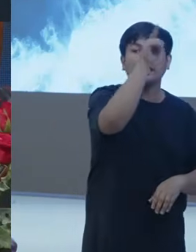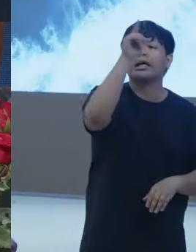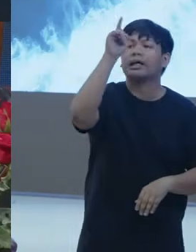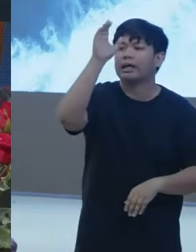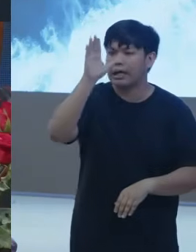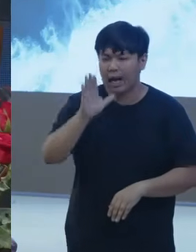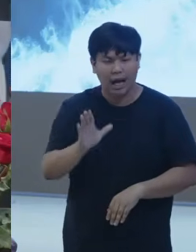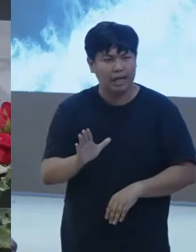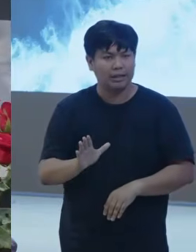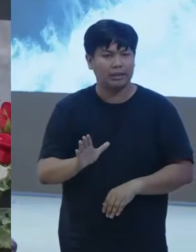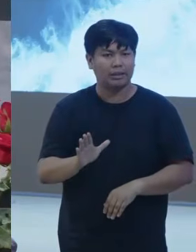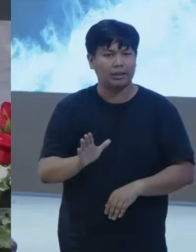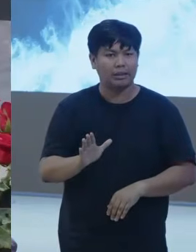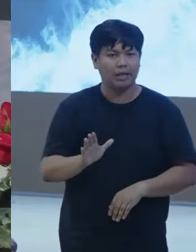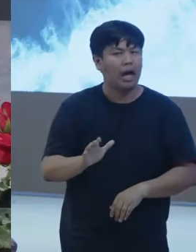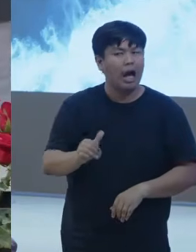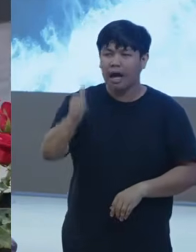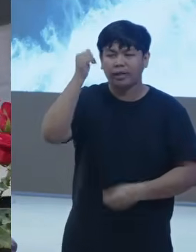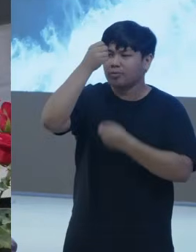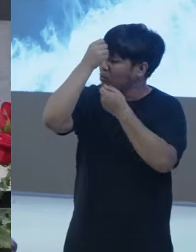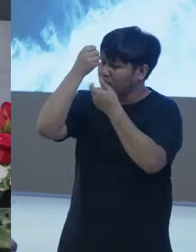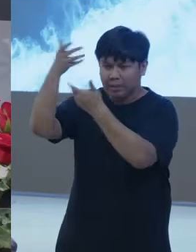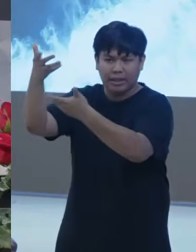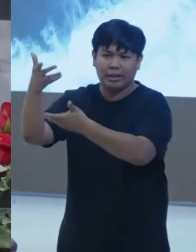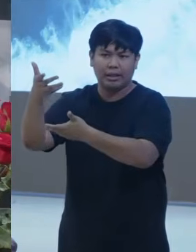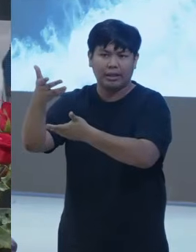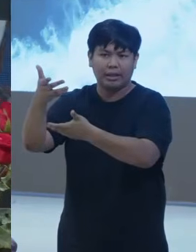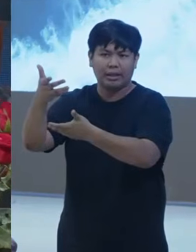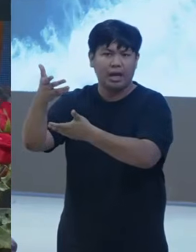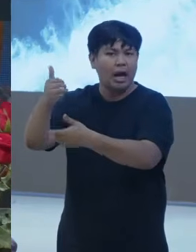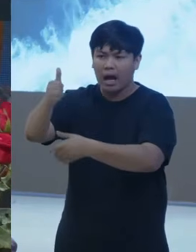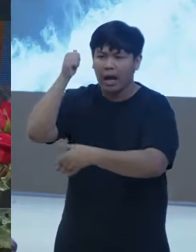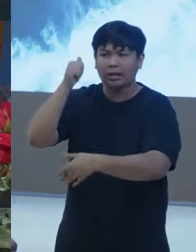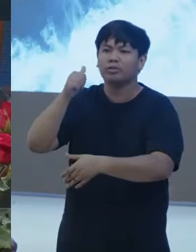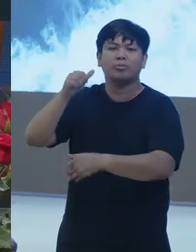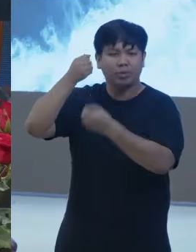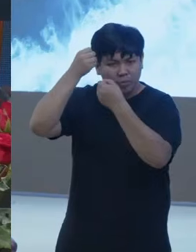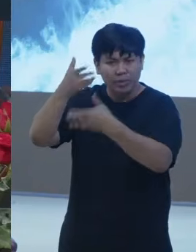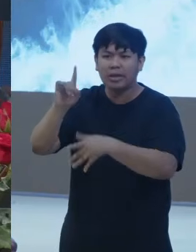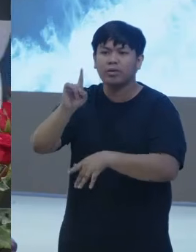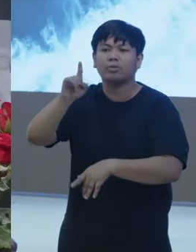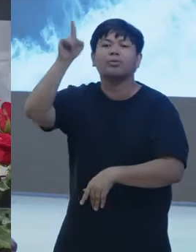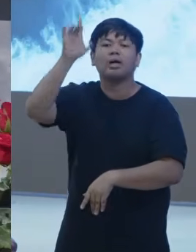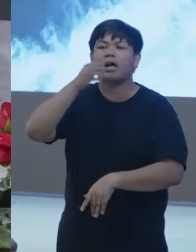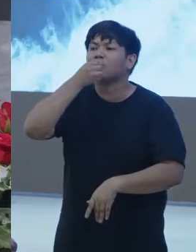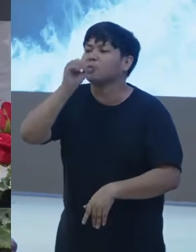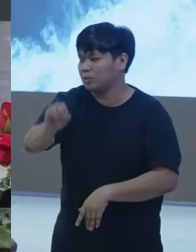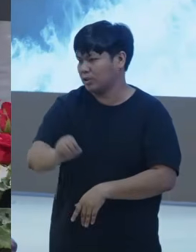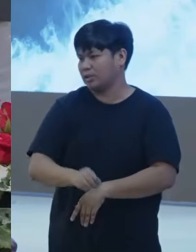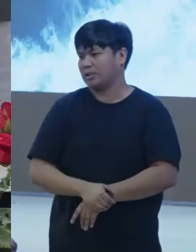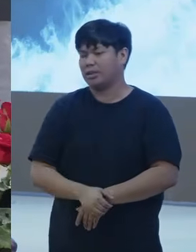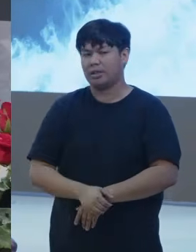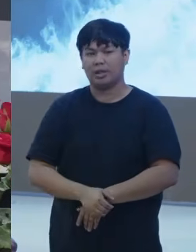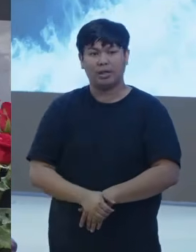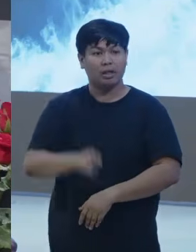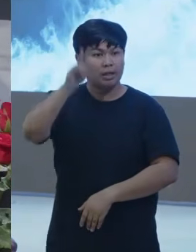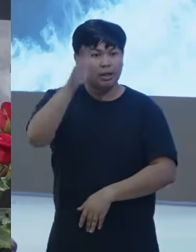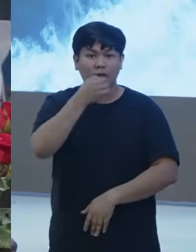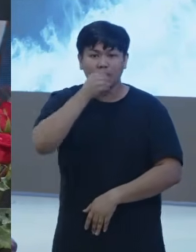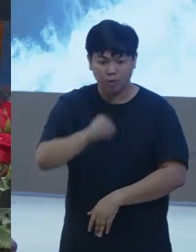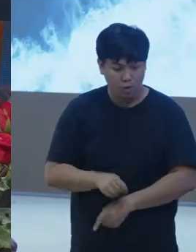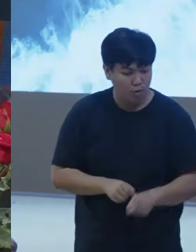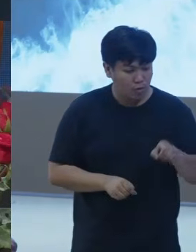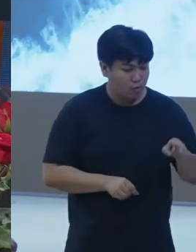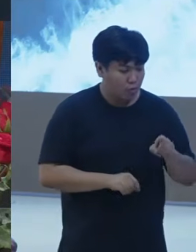niya magpakalayo-layo sa Diyos. Gusto niya hindi sumunod sa inutos na Diyos. Pinadala siya ng Diyos sa Nineveh upang magbahagi